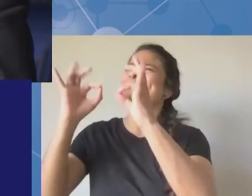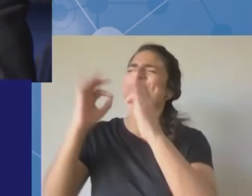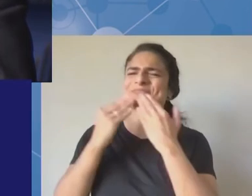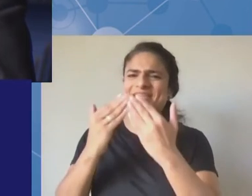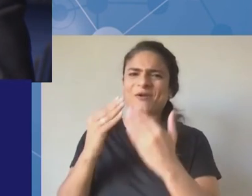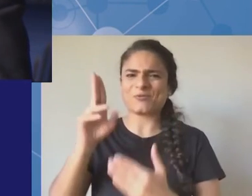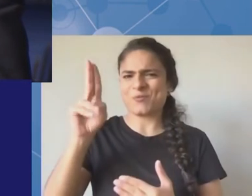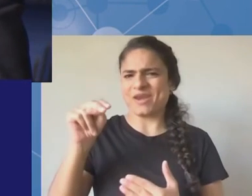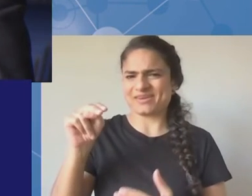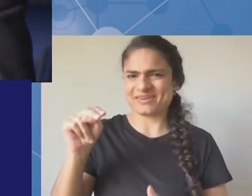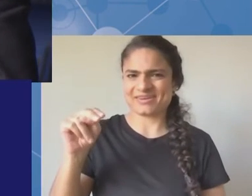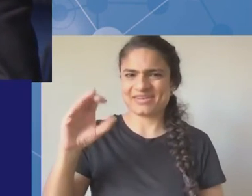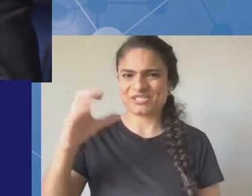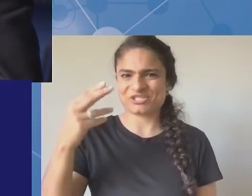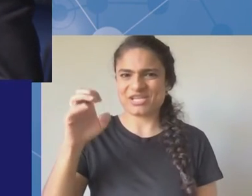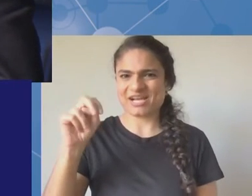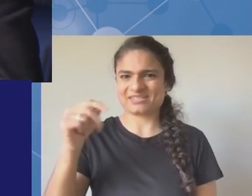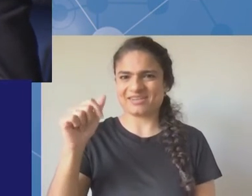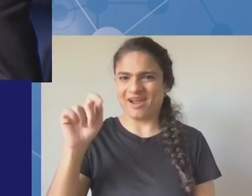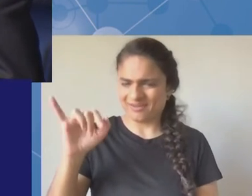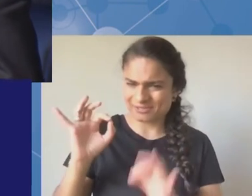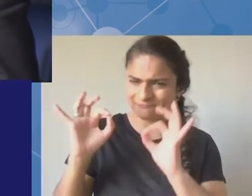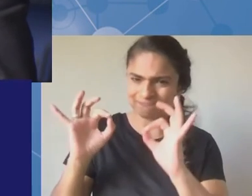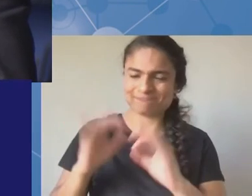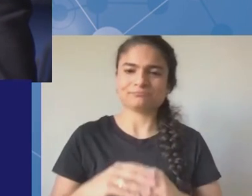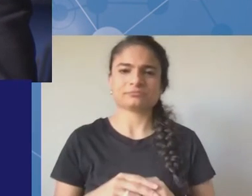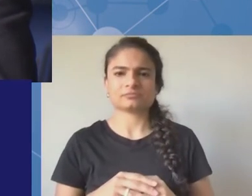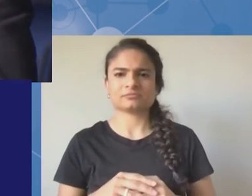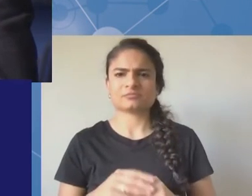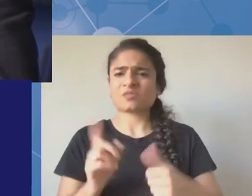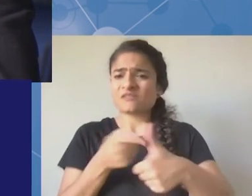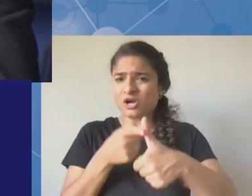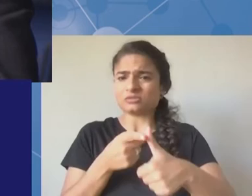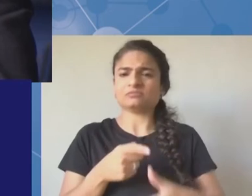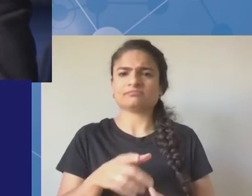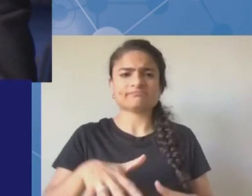Господин посол, спасибо. Прежде всего, я бы хотел